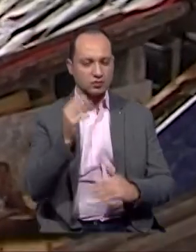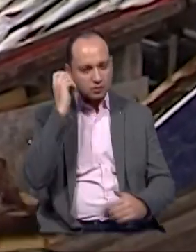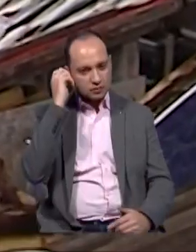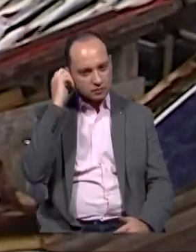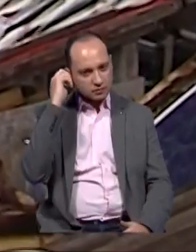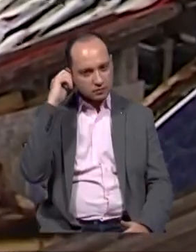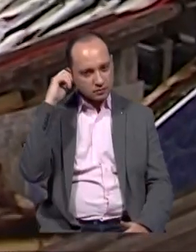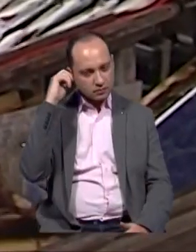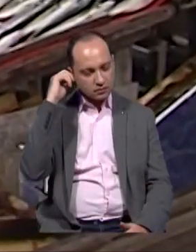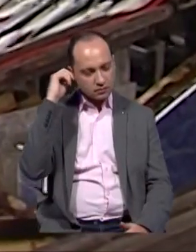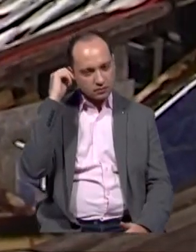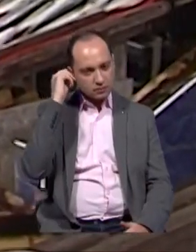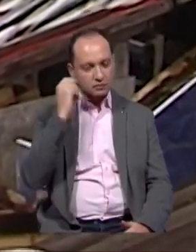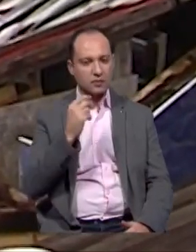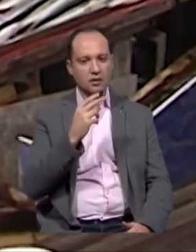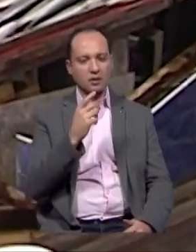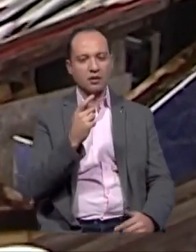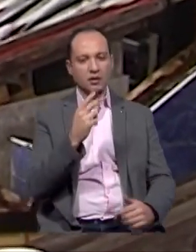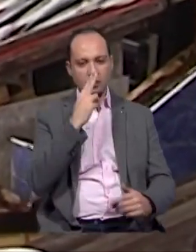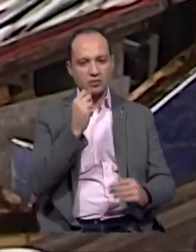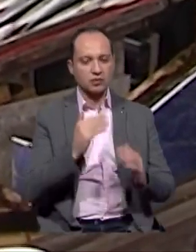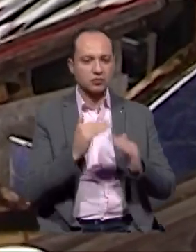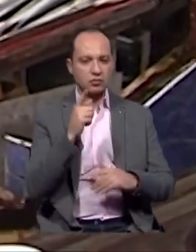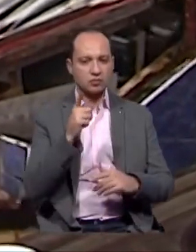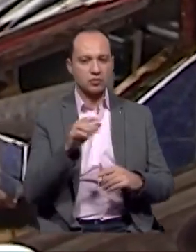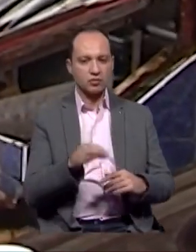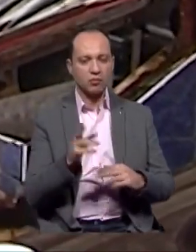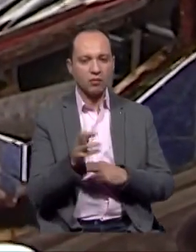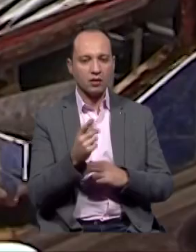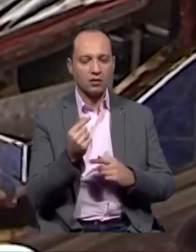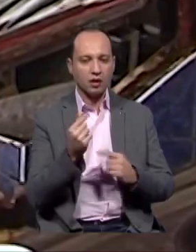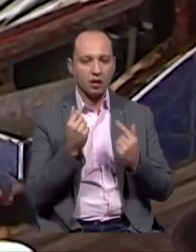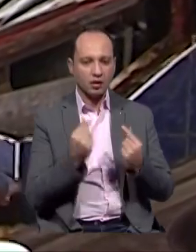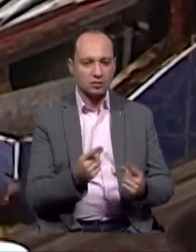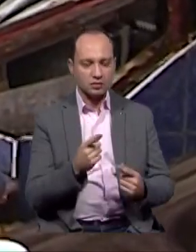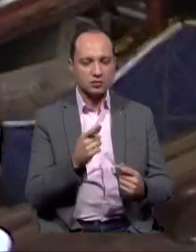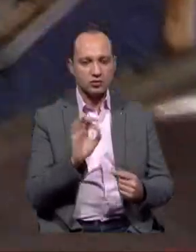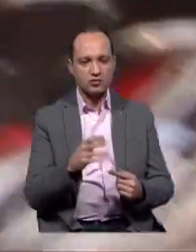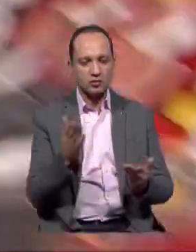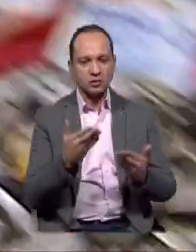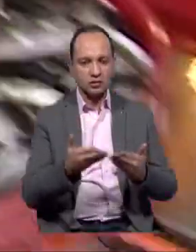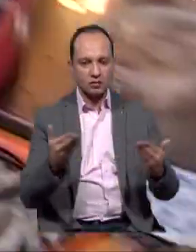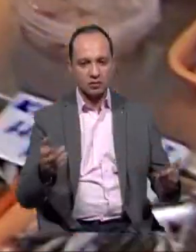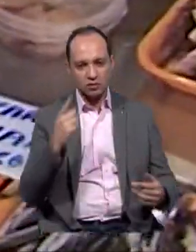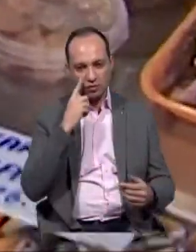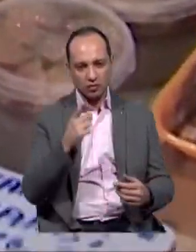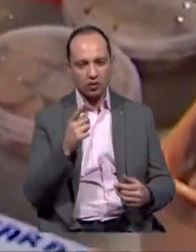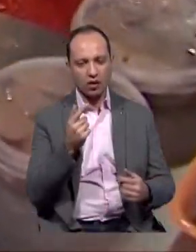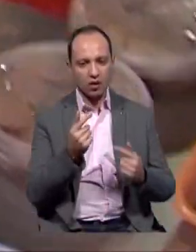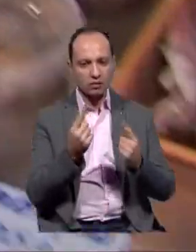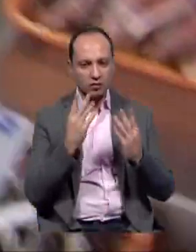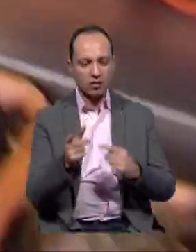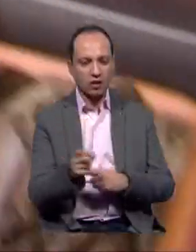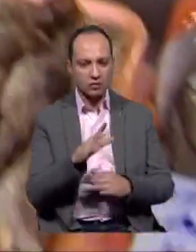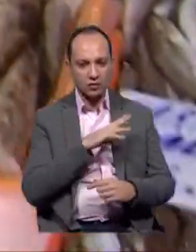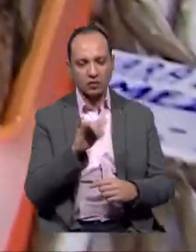Hani alışılmışın biraz yükseğinde. Çünkü bu aralar balıklar az çıkıyor biraz. Şimdi mesela ben tezgahta bakıyorum. Az da olsa hamsi